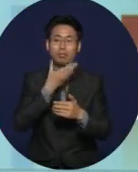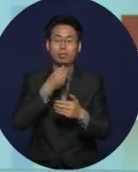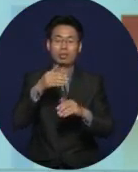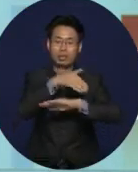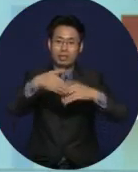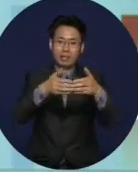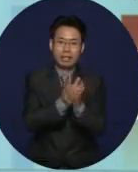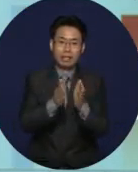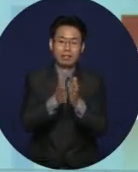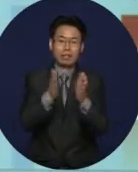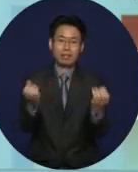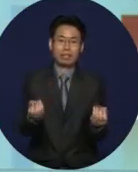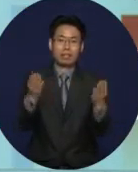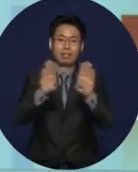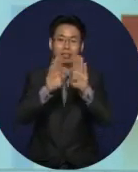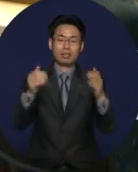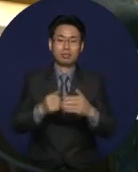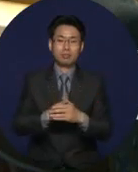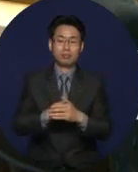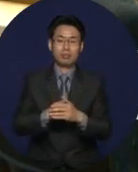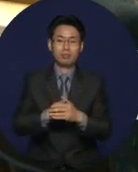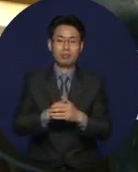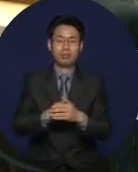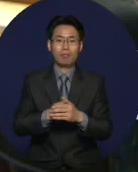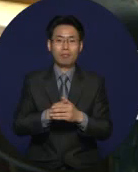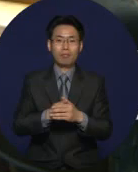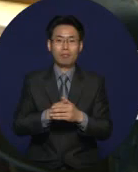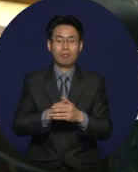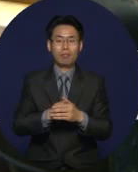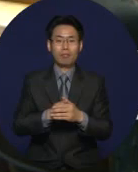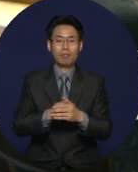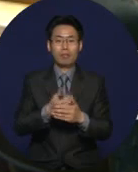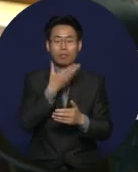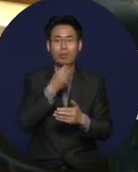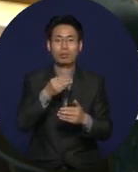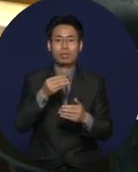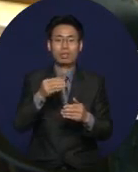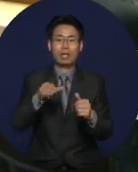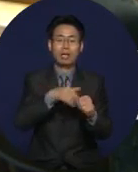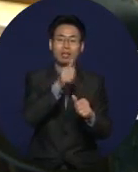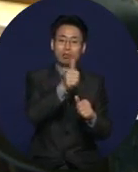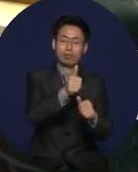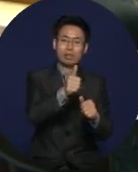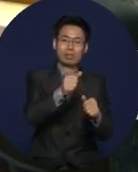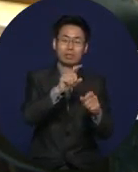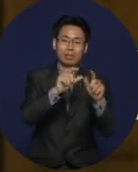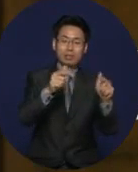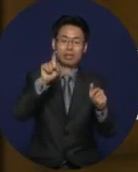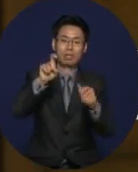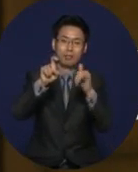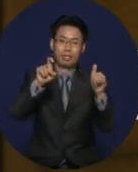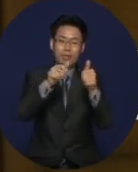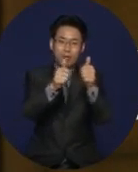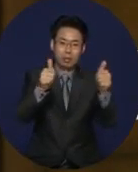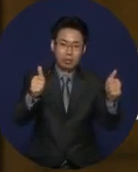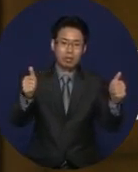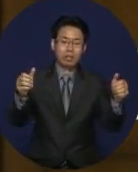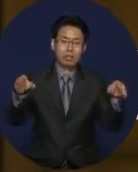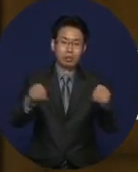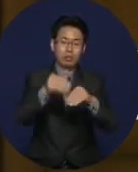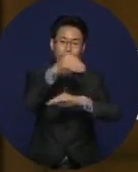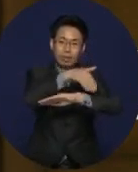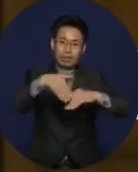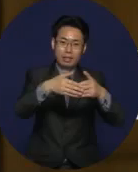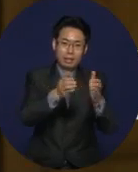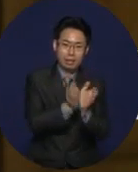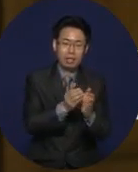기획단 발대식을 열었습니다. 포항시 복지 시책 기획단은 복지 환경 국장을 단장으로 11개 부서장이